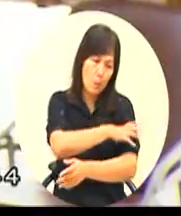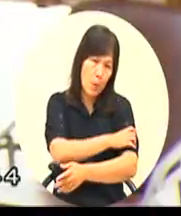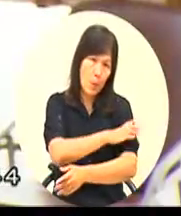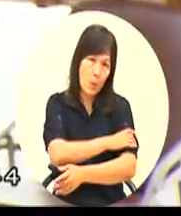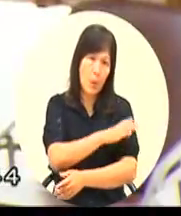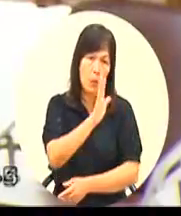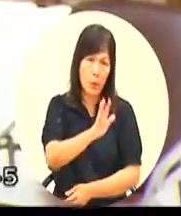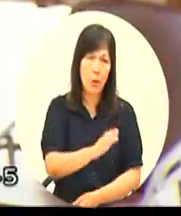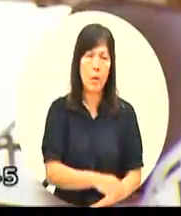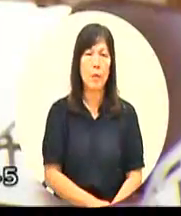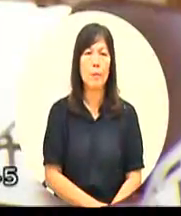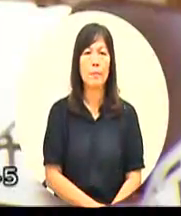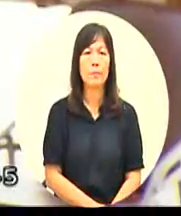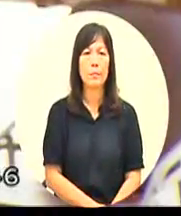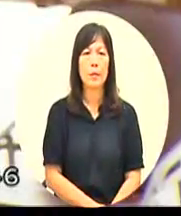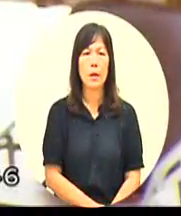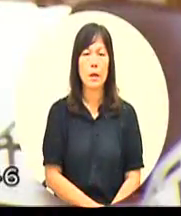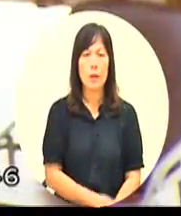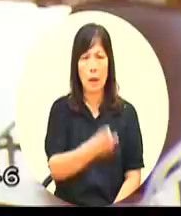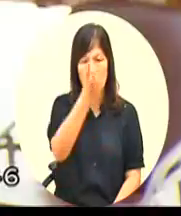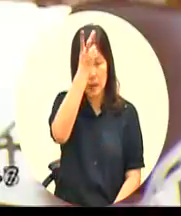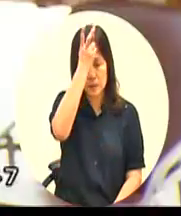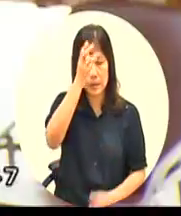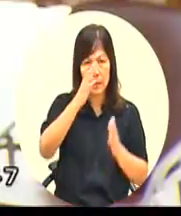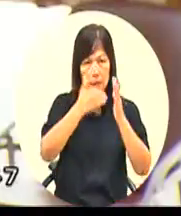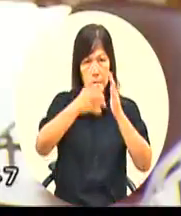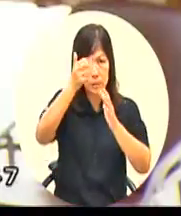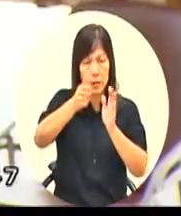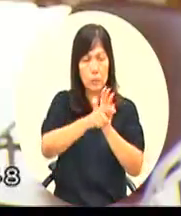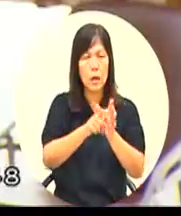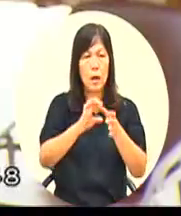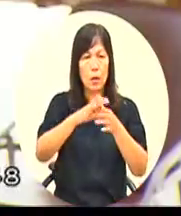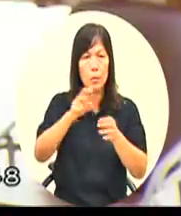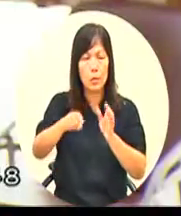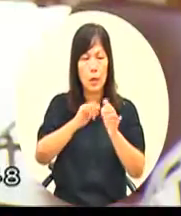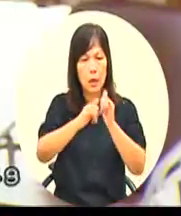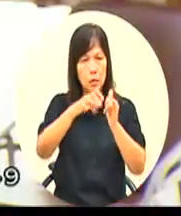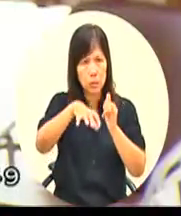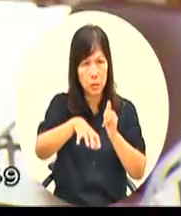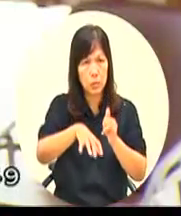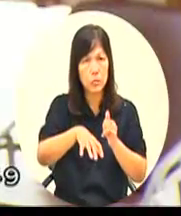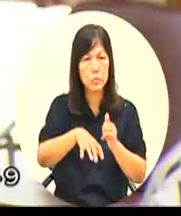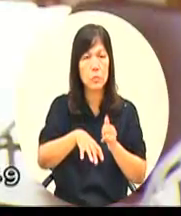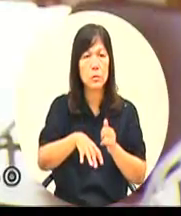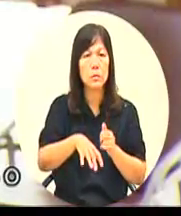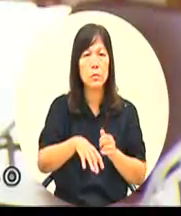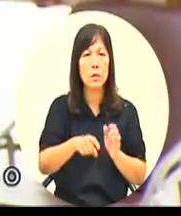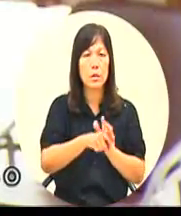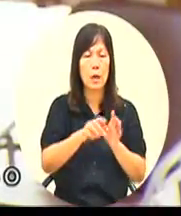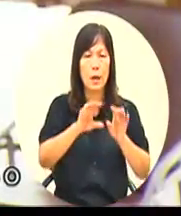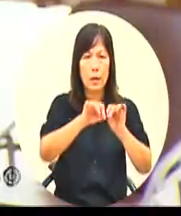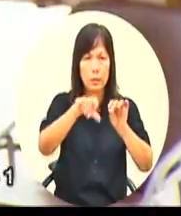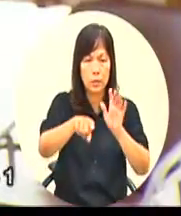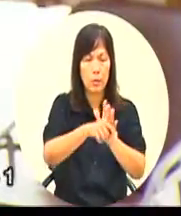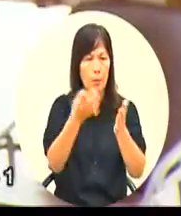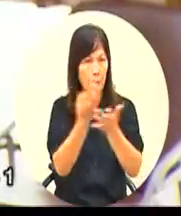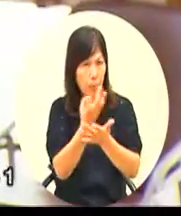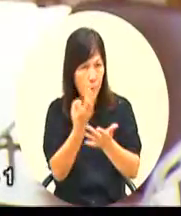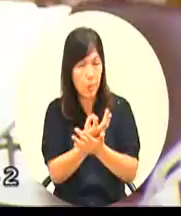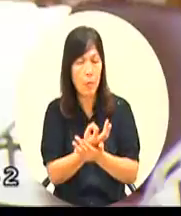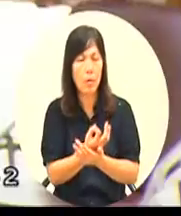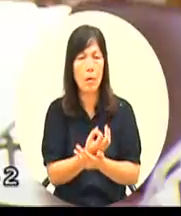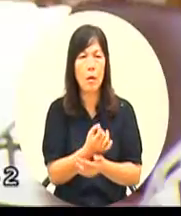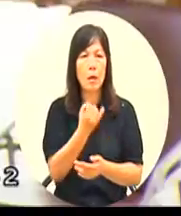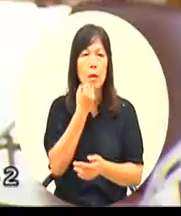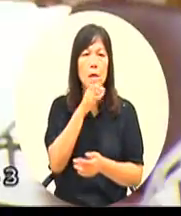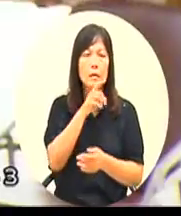我觉得曾校长他真的因为社会局他的地方不足，但是我